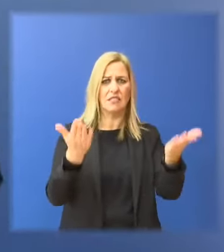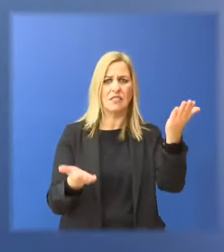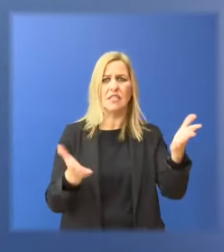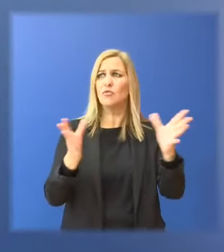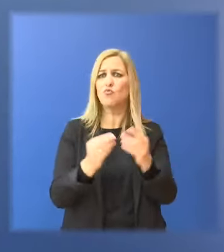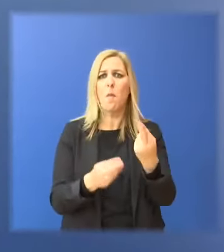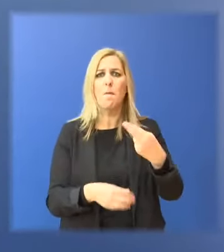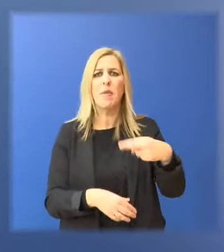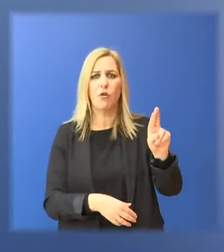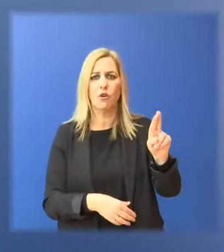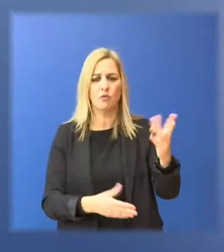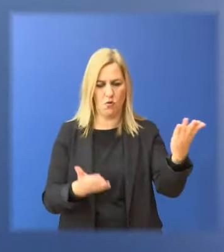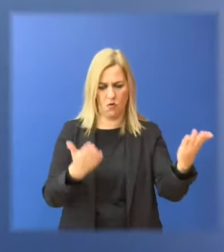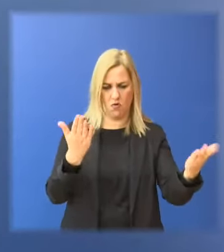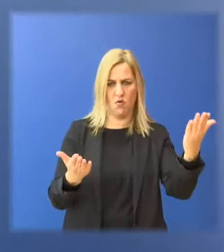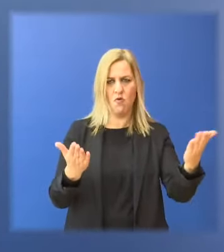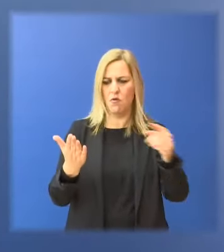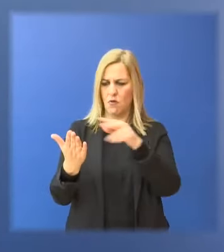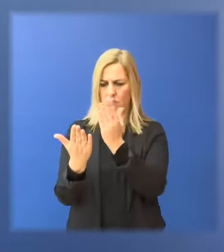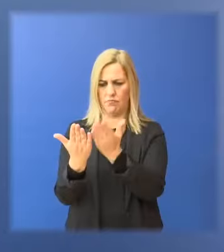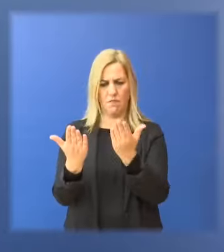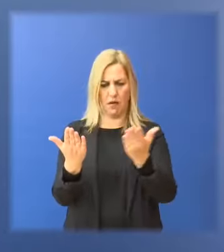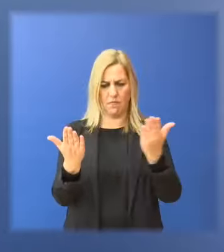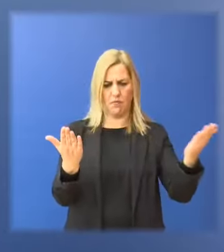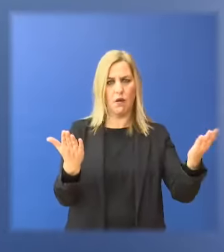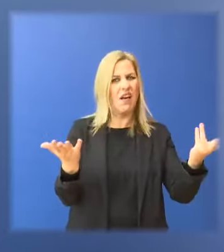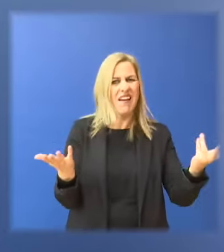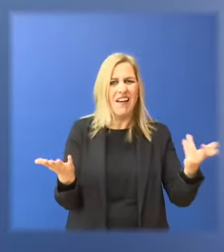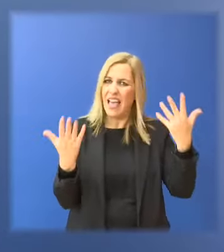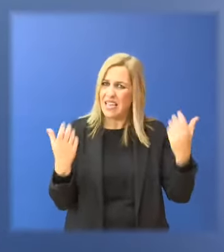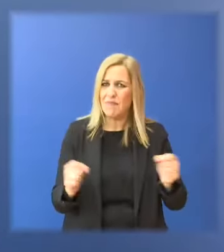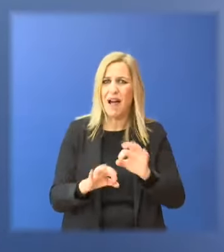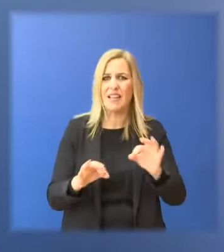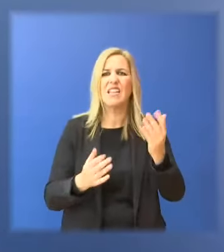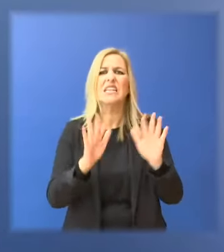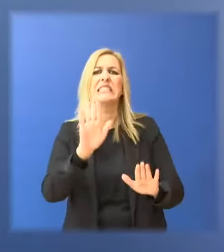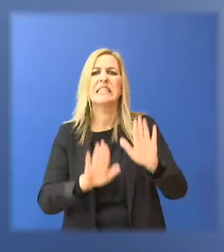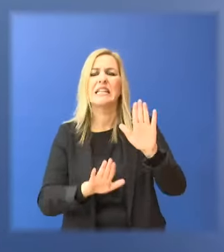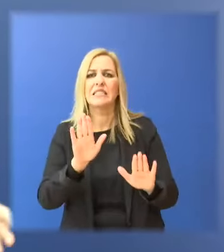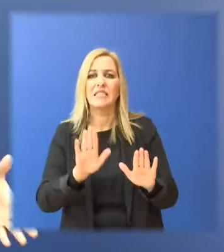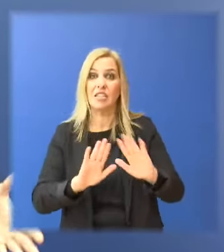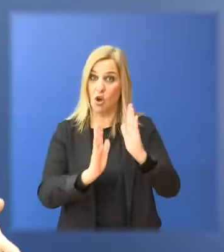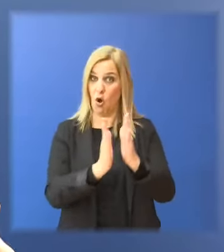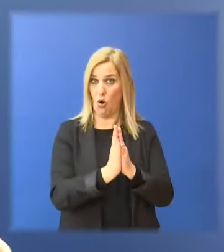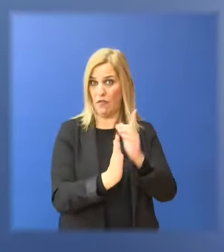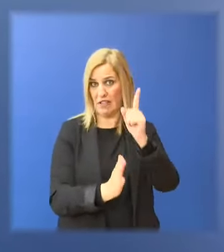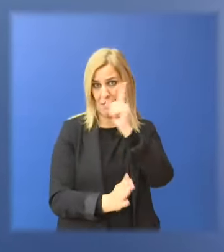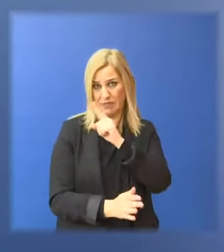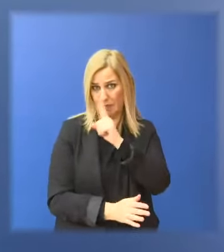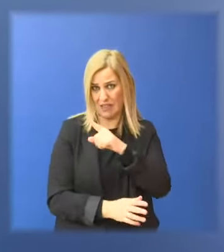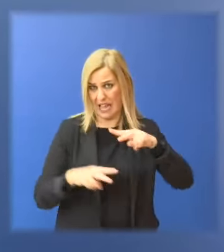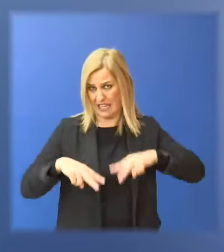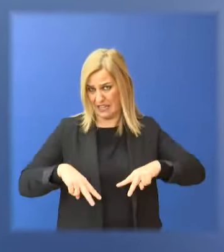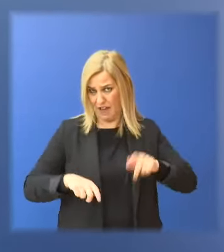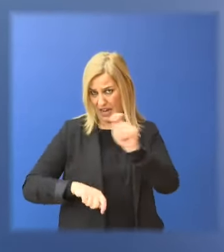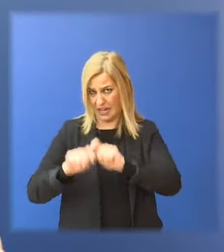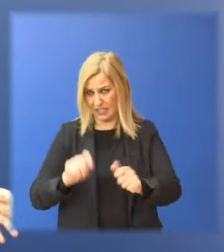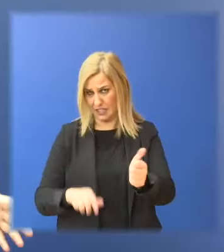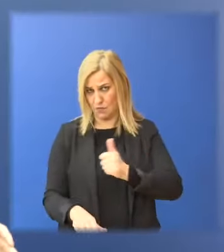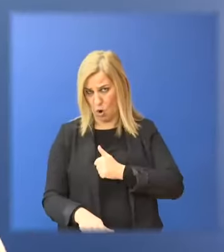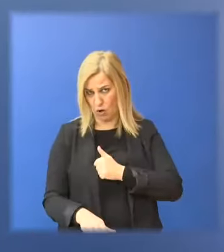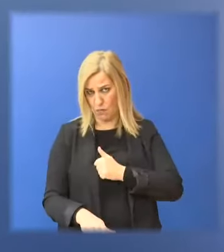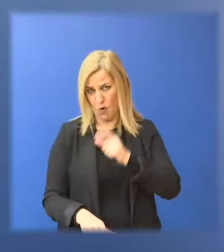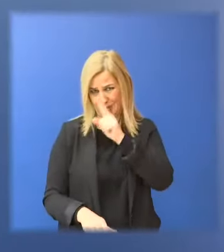πληθωρισμό ή τον πληθωρισμό τροφίμων ή επιμέρους πτυχές του πληθωρισμού, είναι κατασκεύασμα της κυβέρνησης, είναι μια